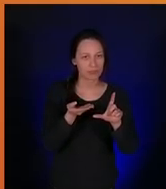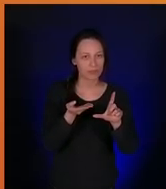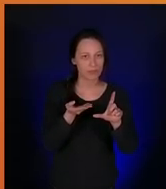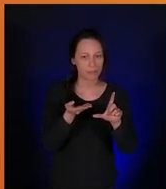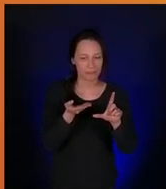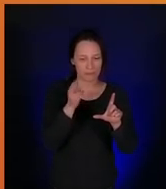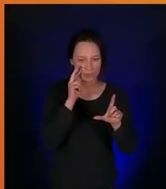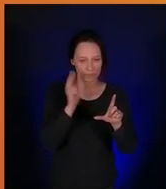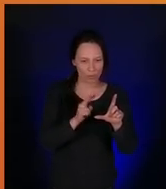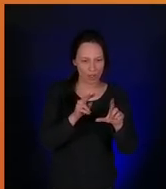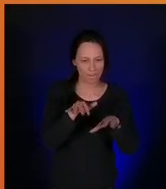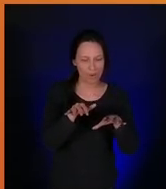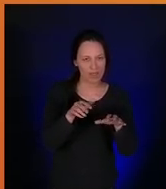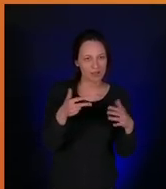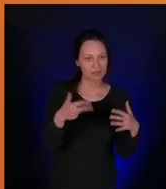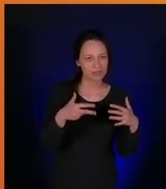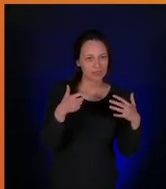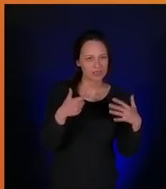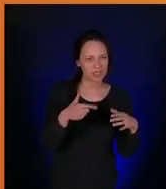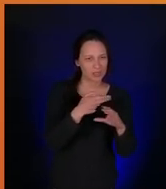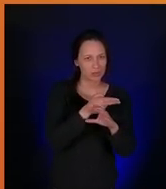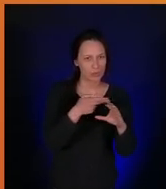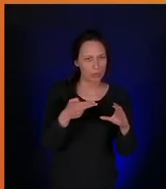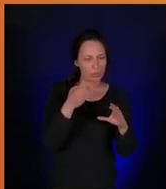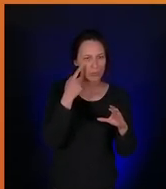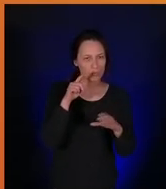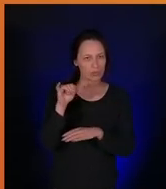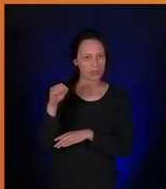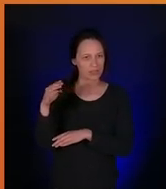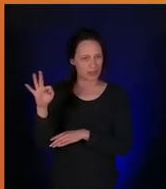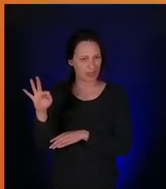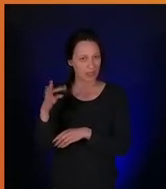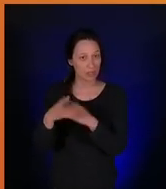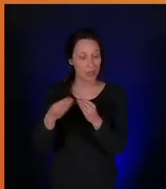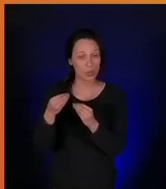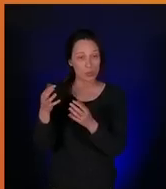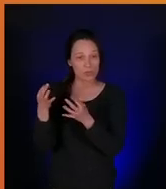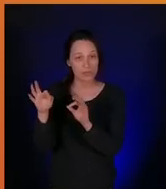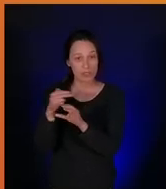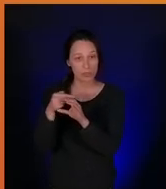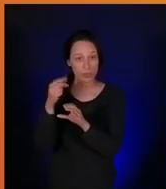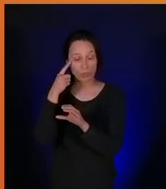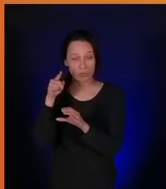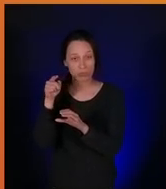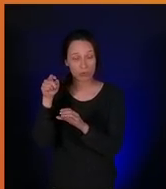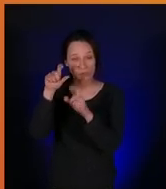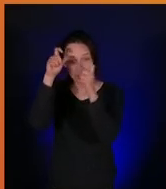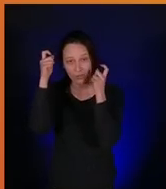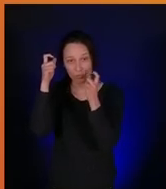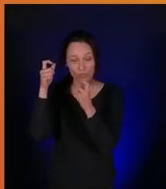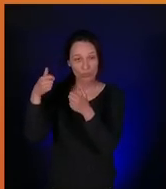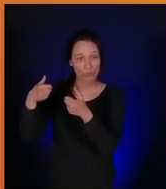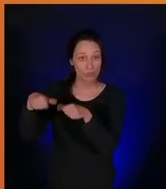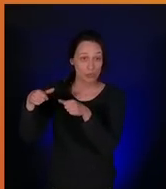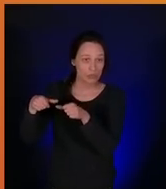cotisation à 17 euros pour des ICT ou pour 10 euros pour des pensionnés, même s'il faut pondérer les